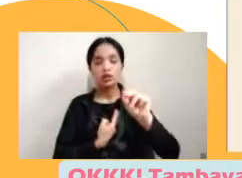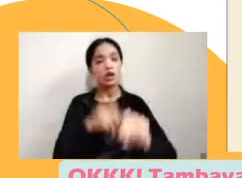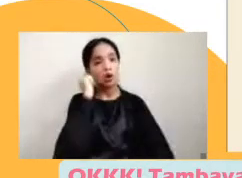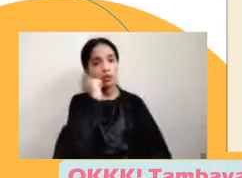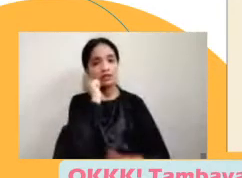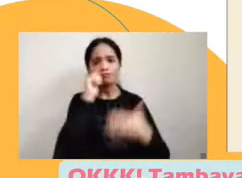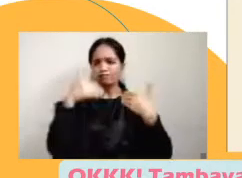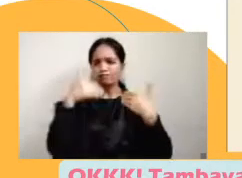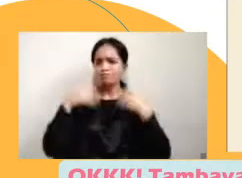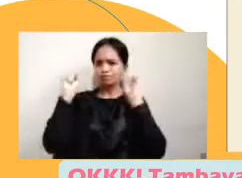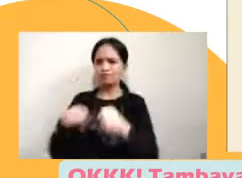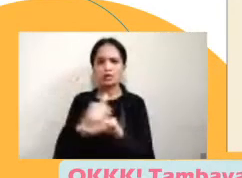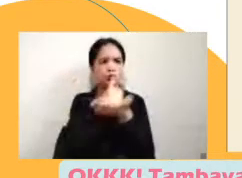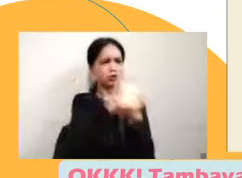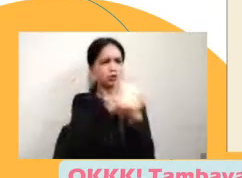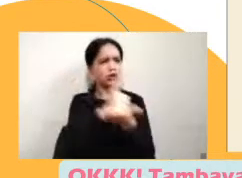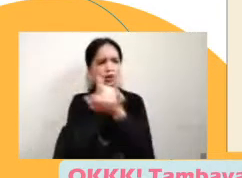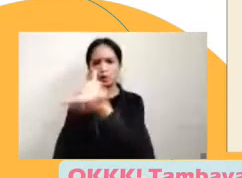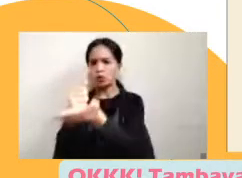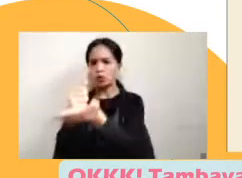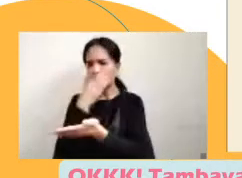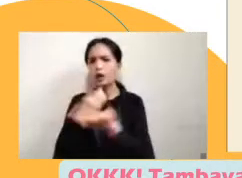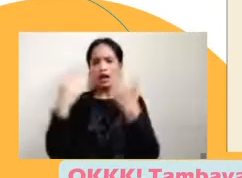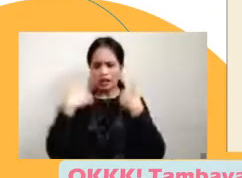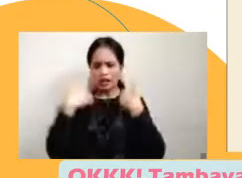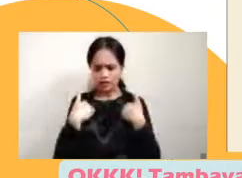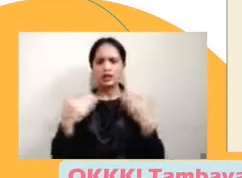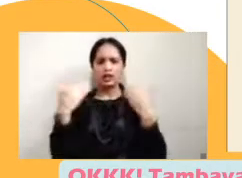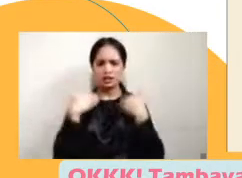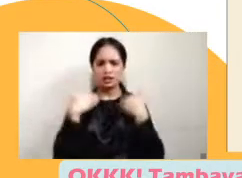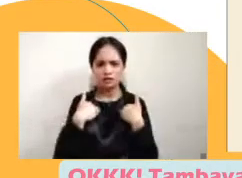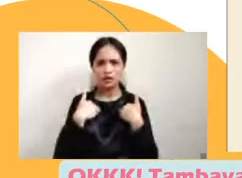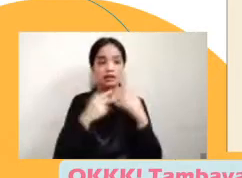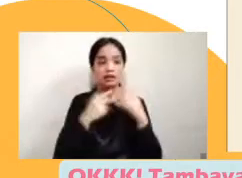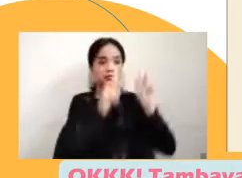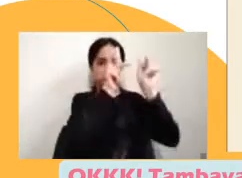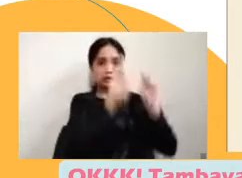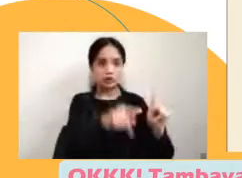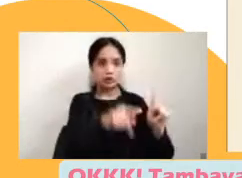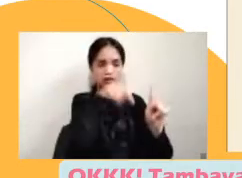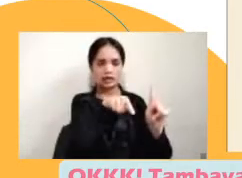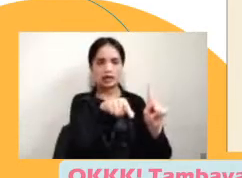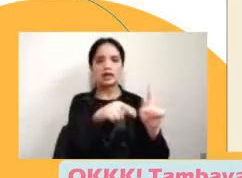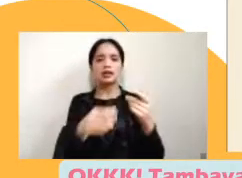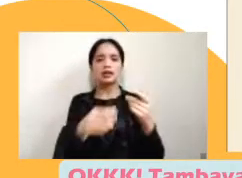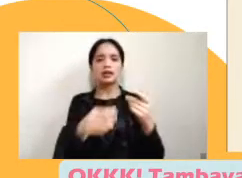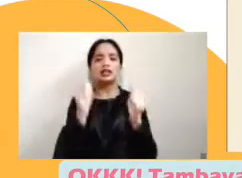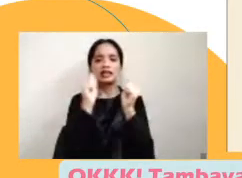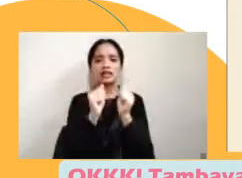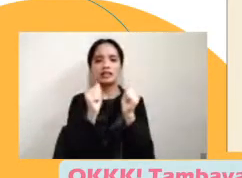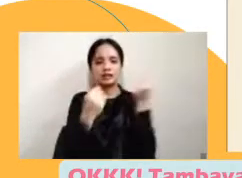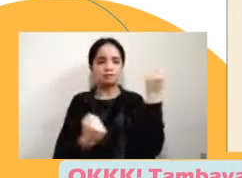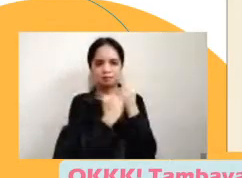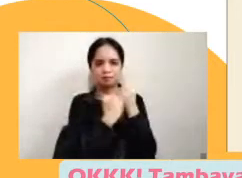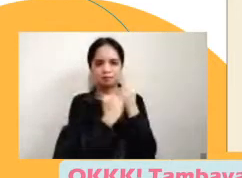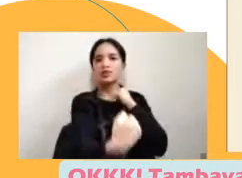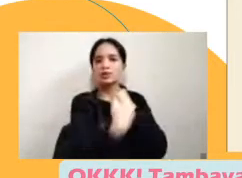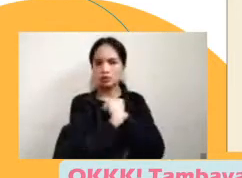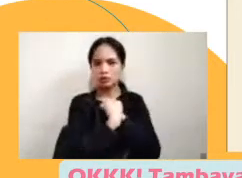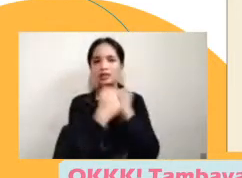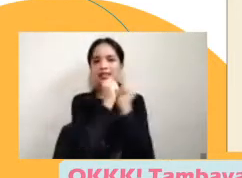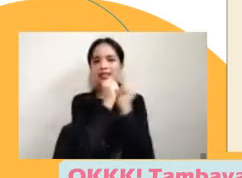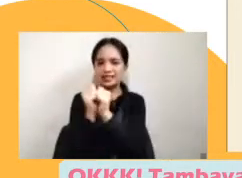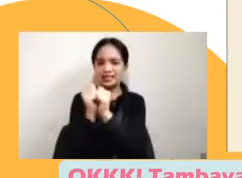pwedeng tumulong, no? Meron at merong tao na aagapay at susuportahan ka sa